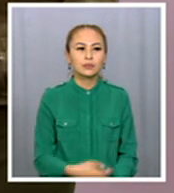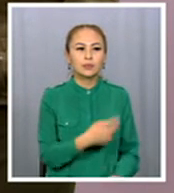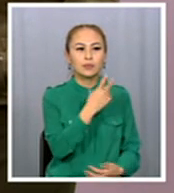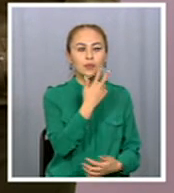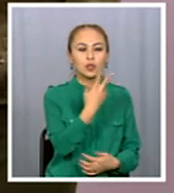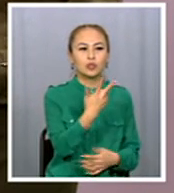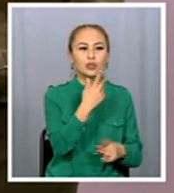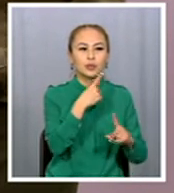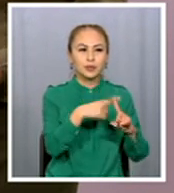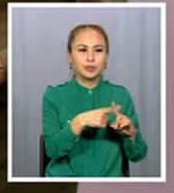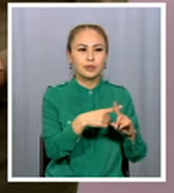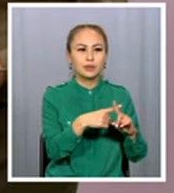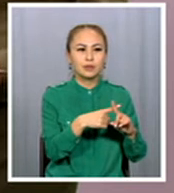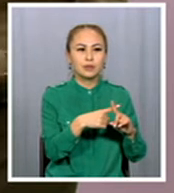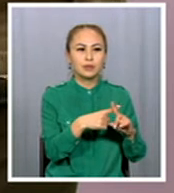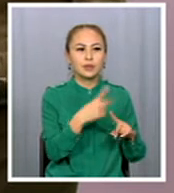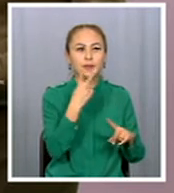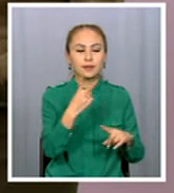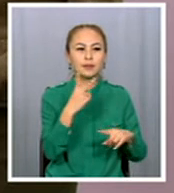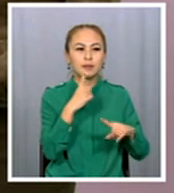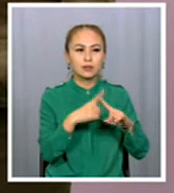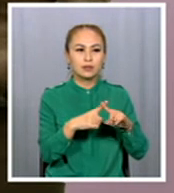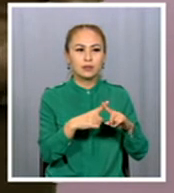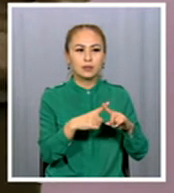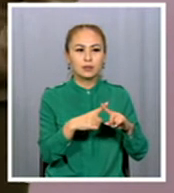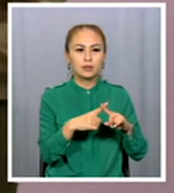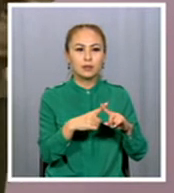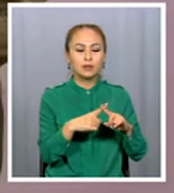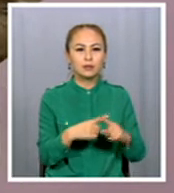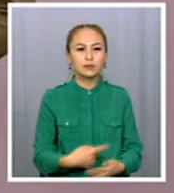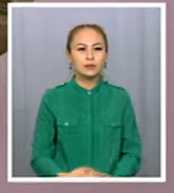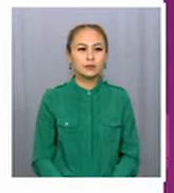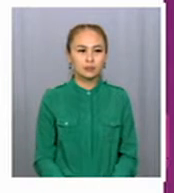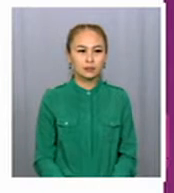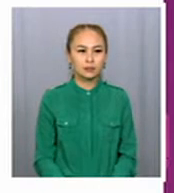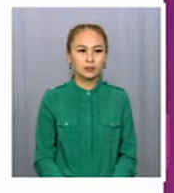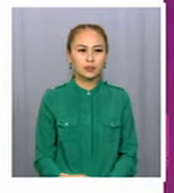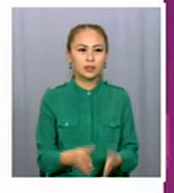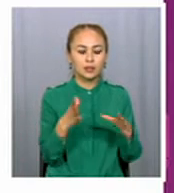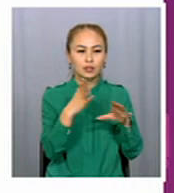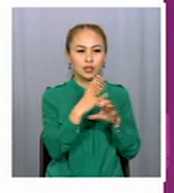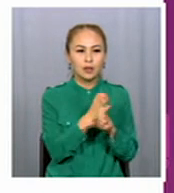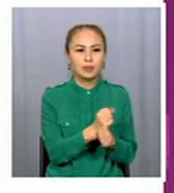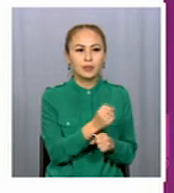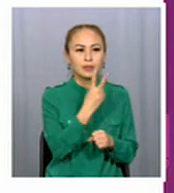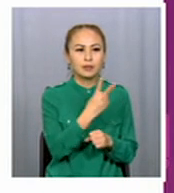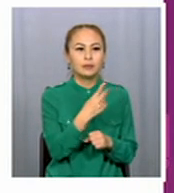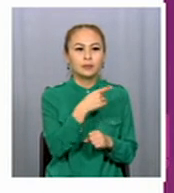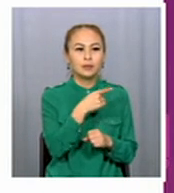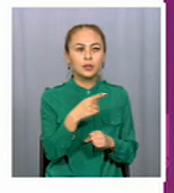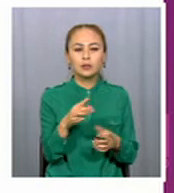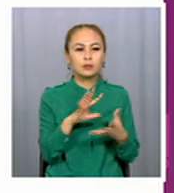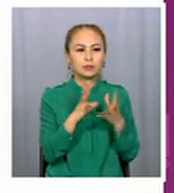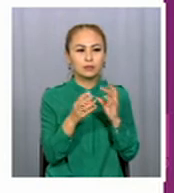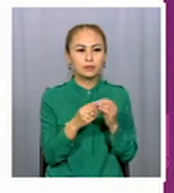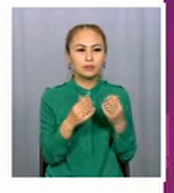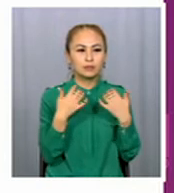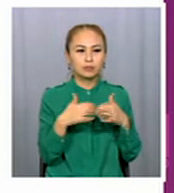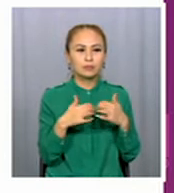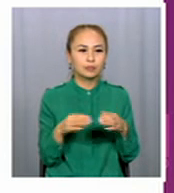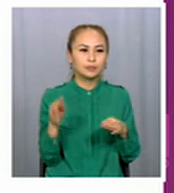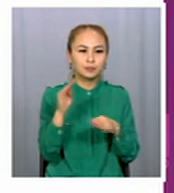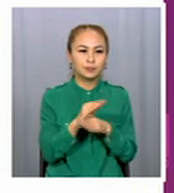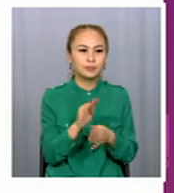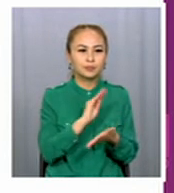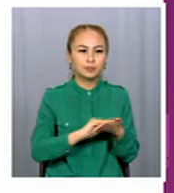3X пен 2X-ті өрнегін ықшамдап, 2 және 3 сандарын қостық,